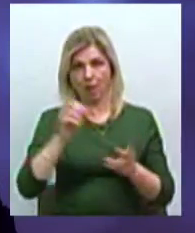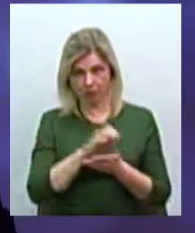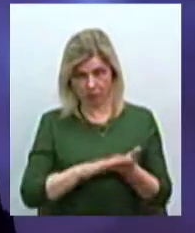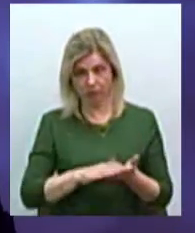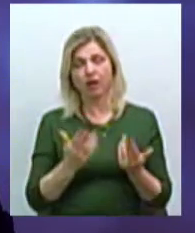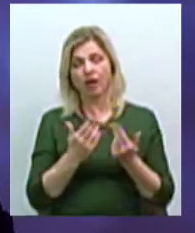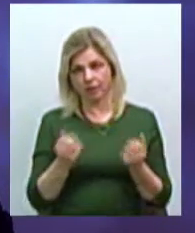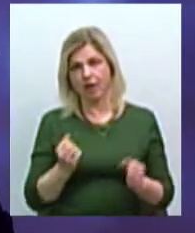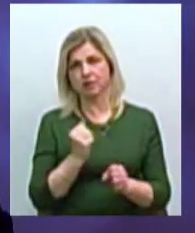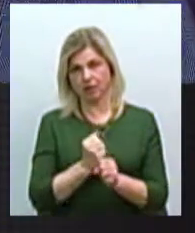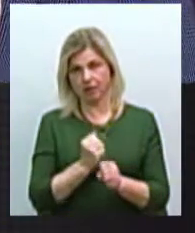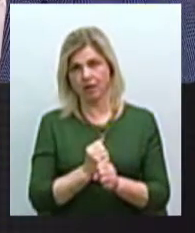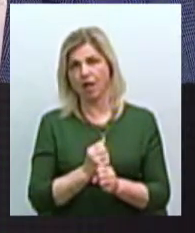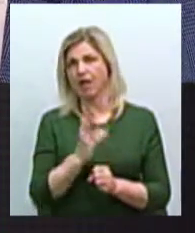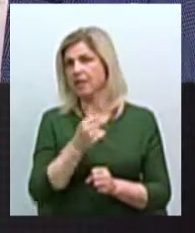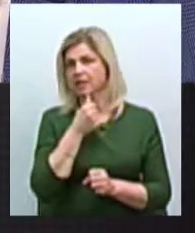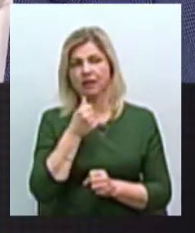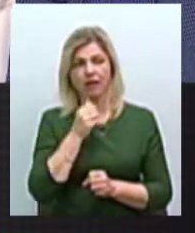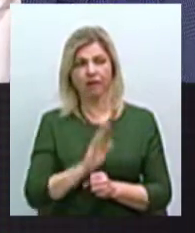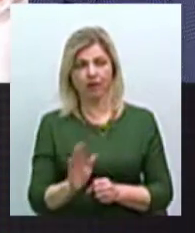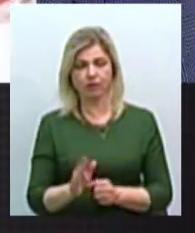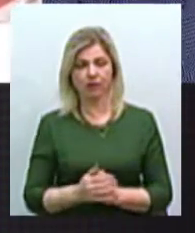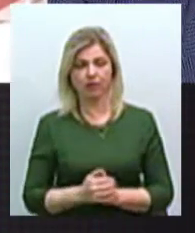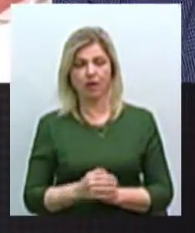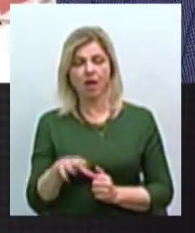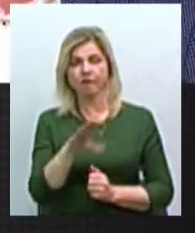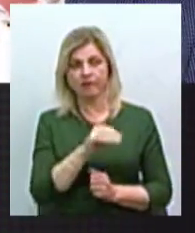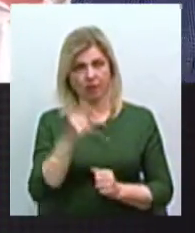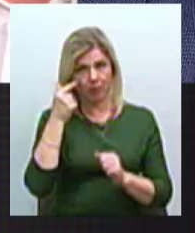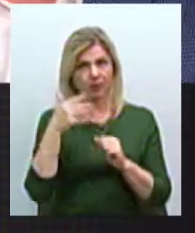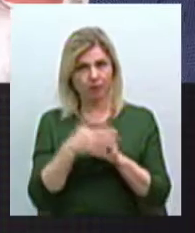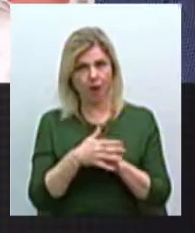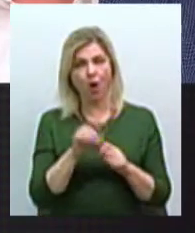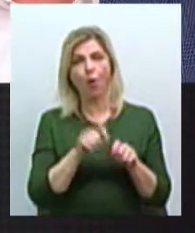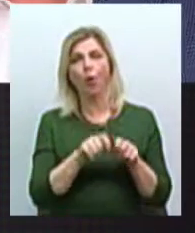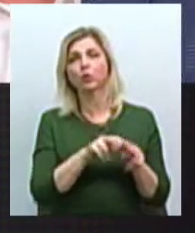Происходит. Не буду скрывать. И вы все это понимаете. Вот. Контроль за